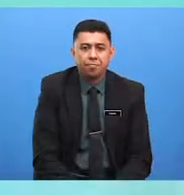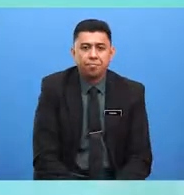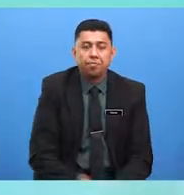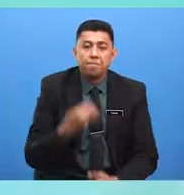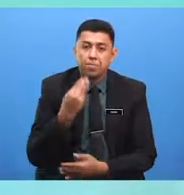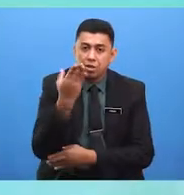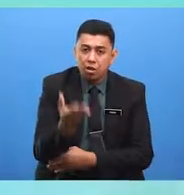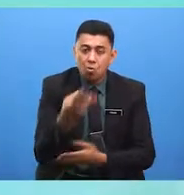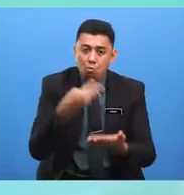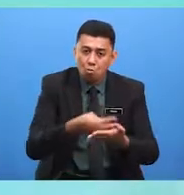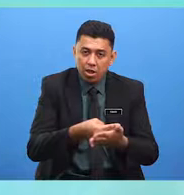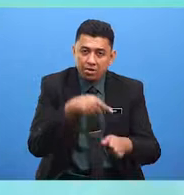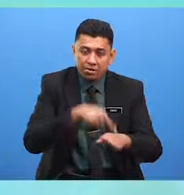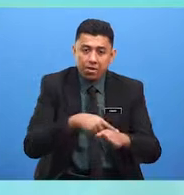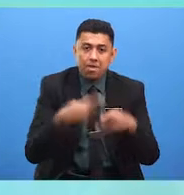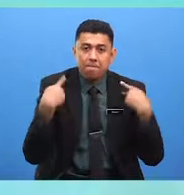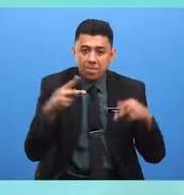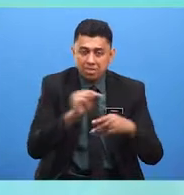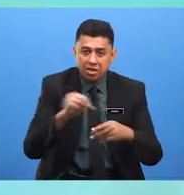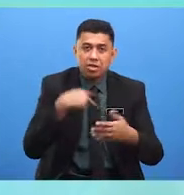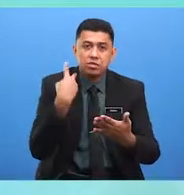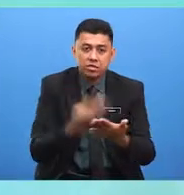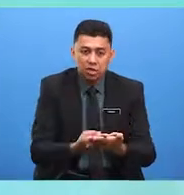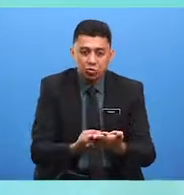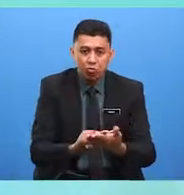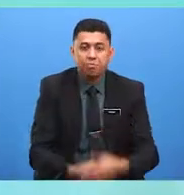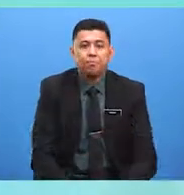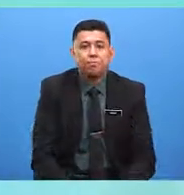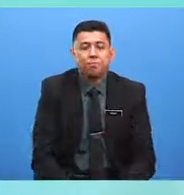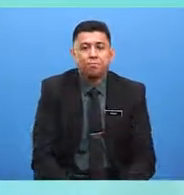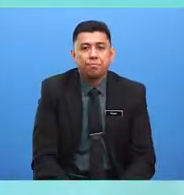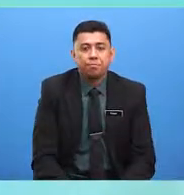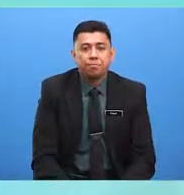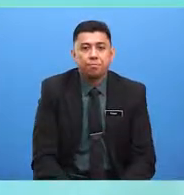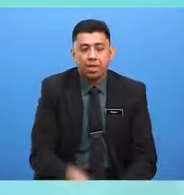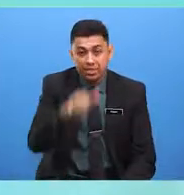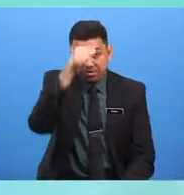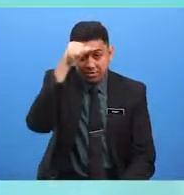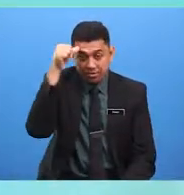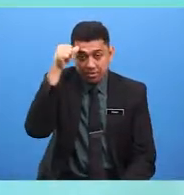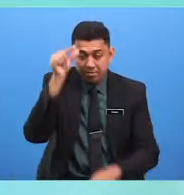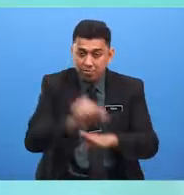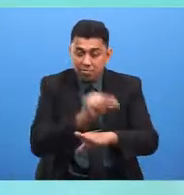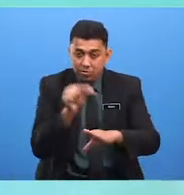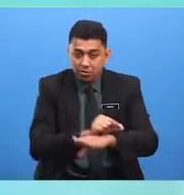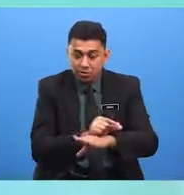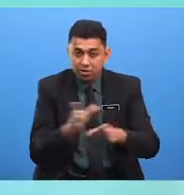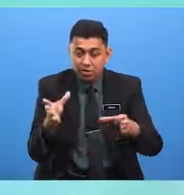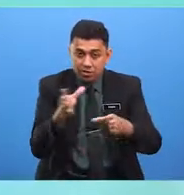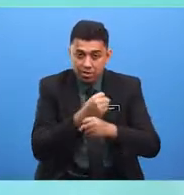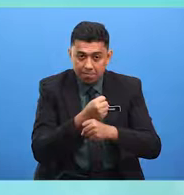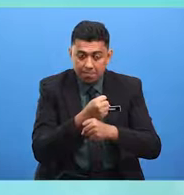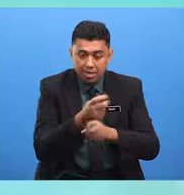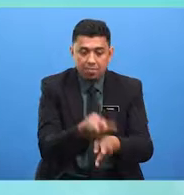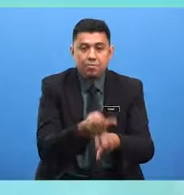jatuh atau bekalan uang dalam ekonomi akan berkurang akibatnya pengguna tidak dapat membuat